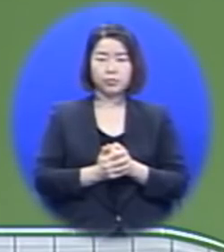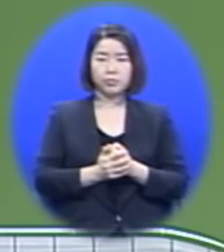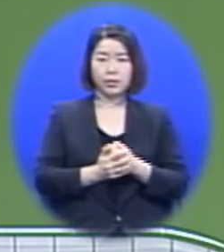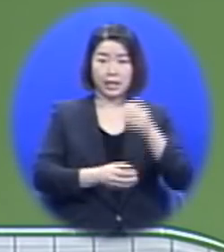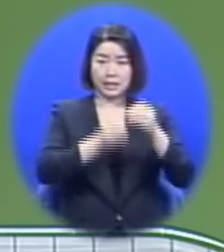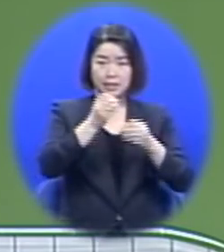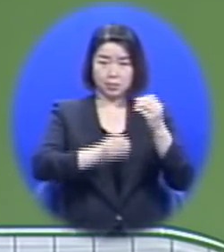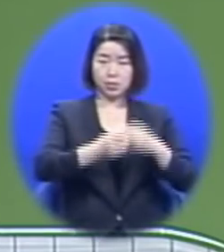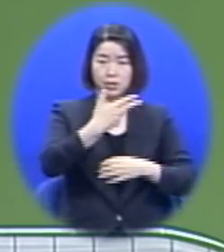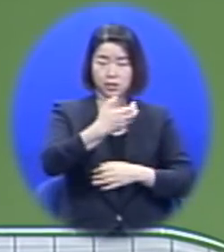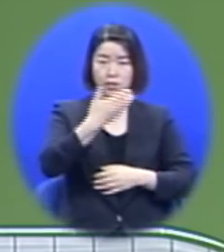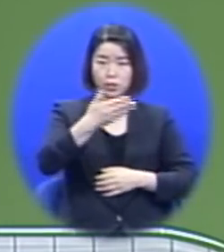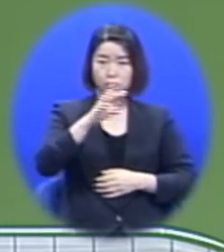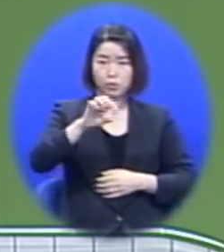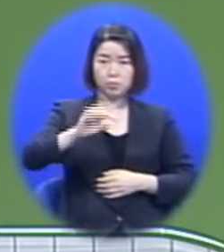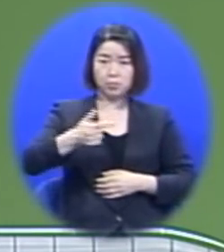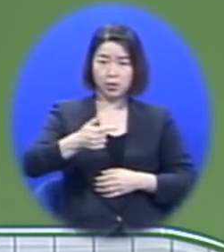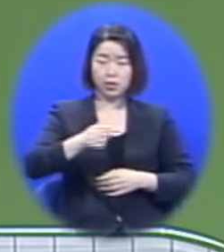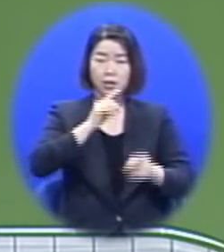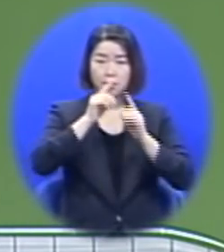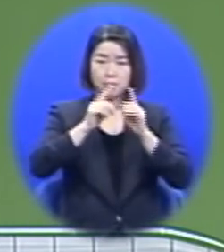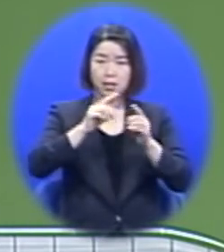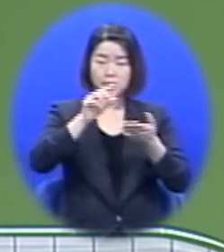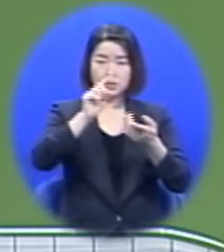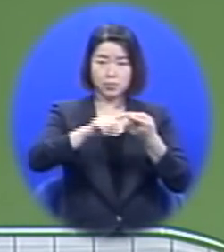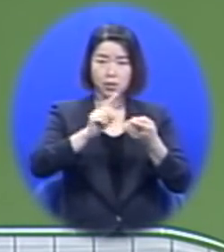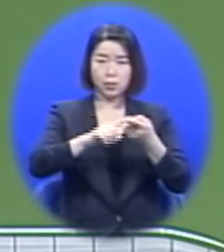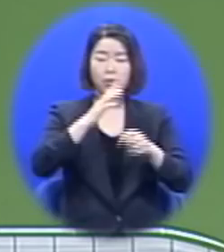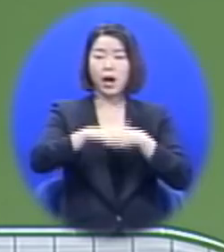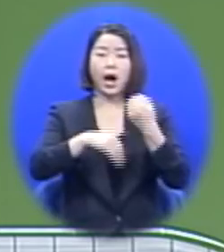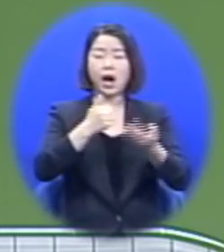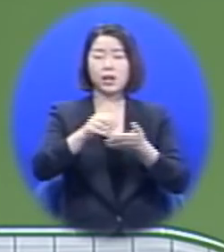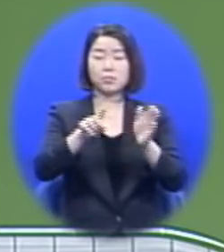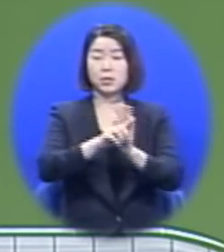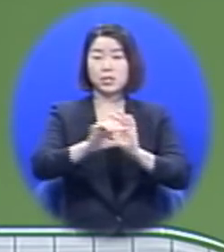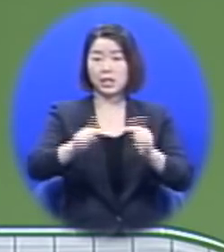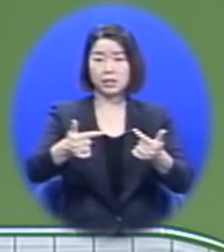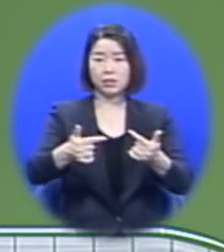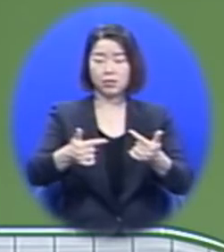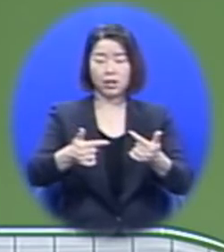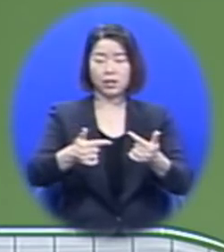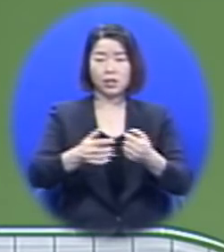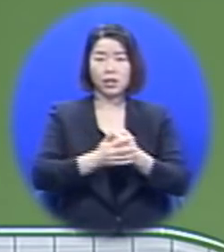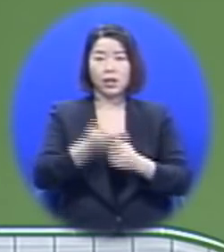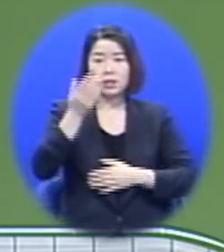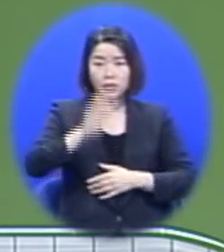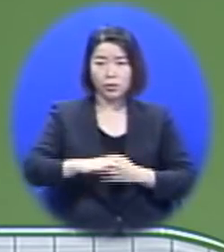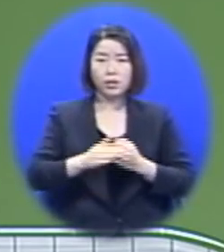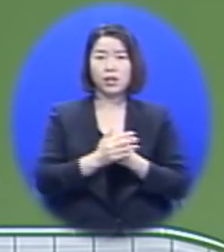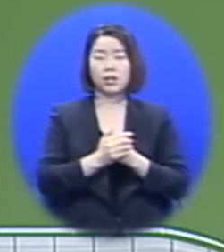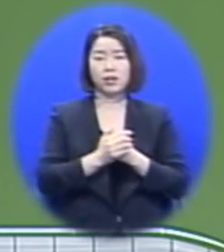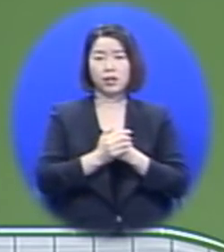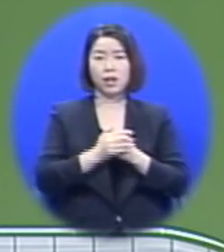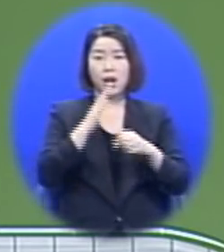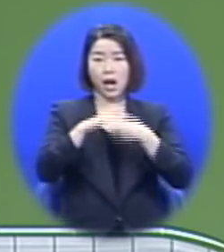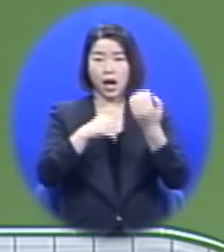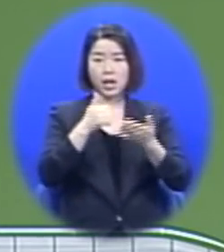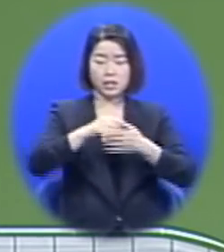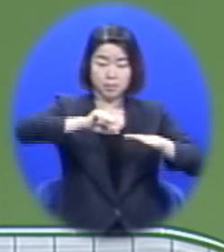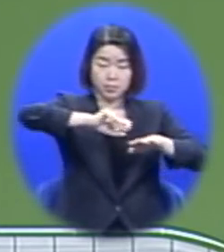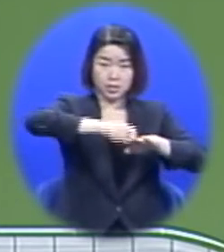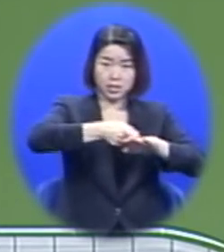시편 79편 기자도 하나님 안 믿는 거 아니에요. 그런데 막상 하나님의